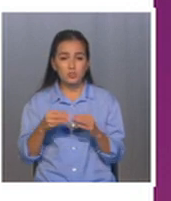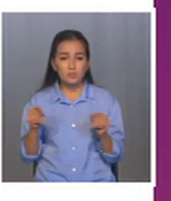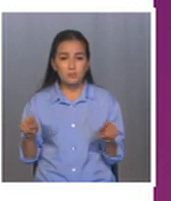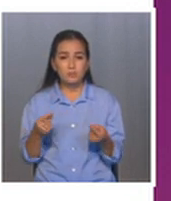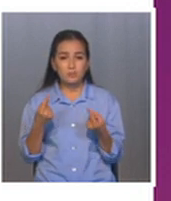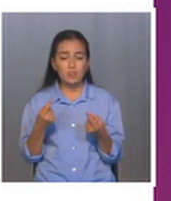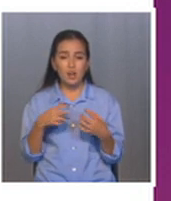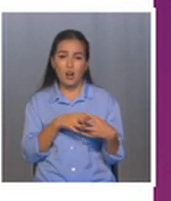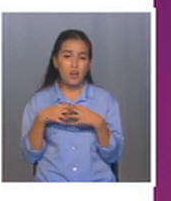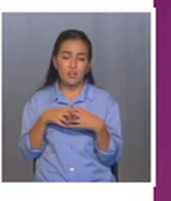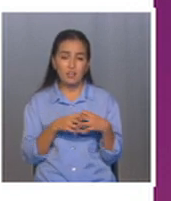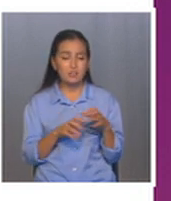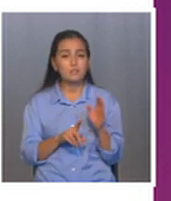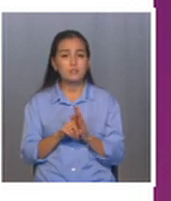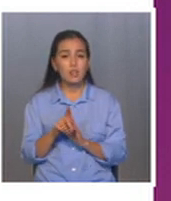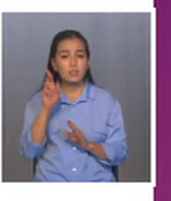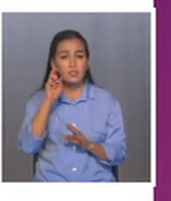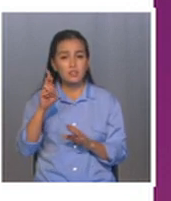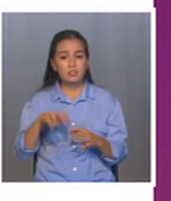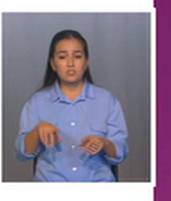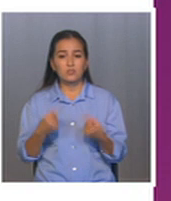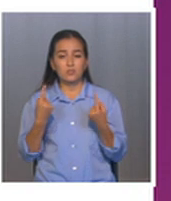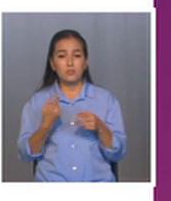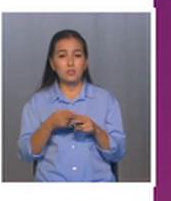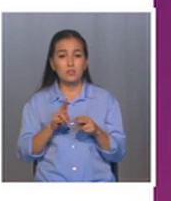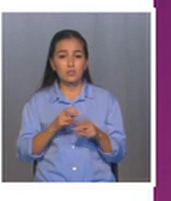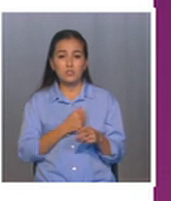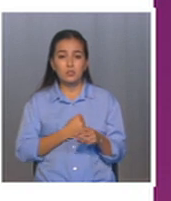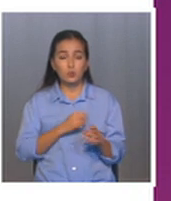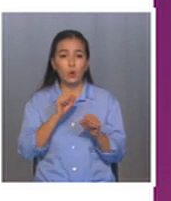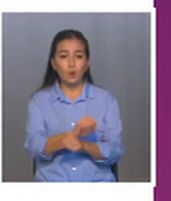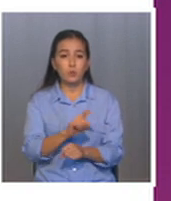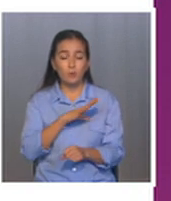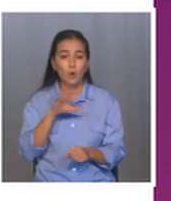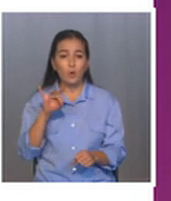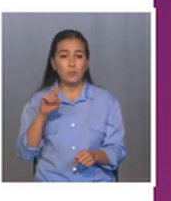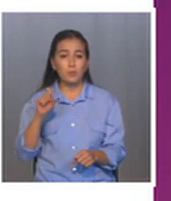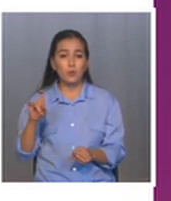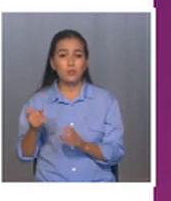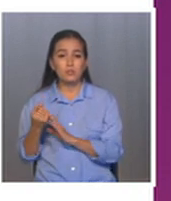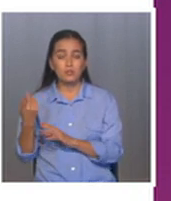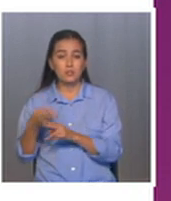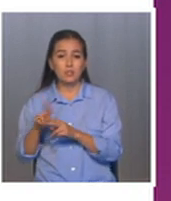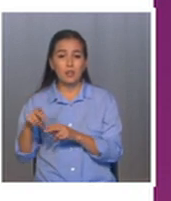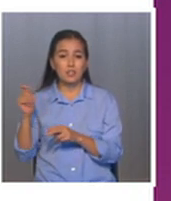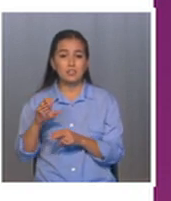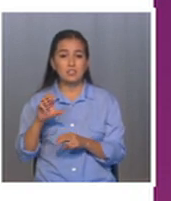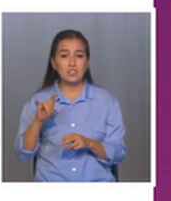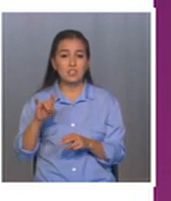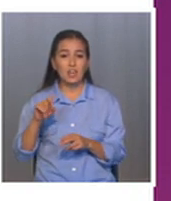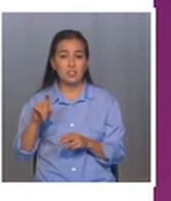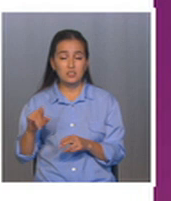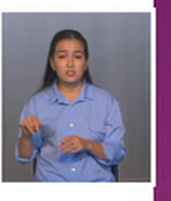айқас. Елдің наразылығын тоқтату үшін Орынбордан шыққан патша әскері мен оларға жақтас Серғазы жасағы